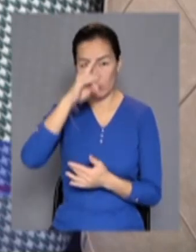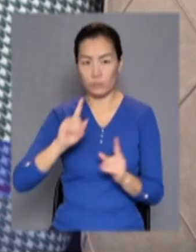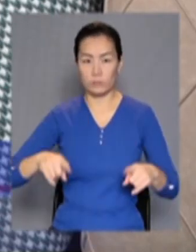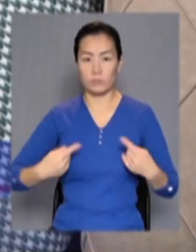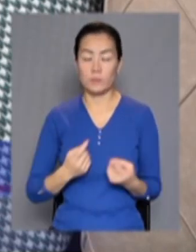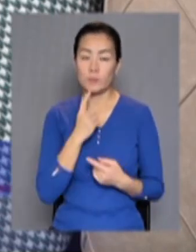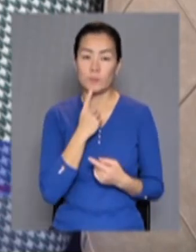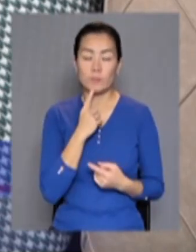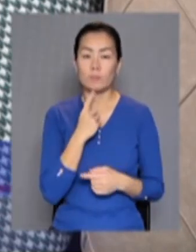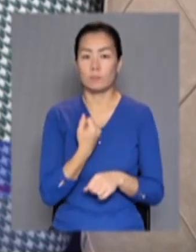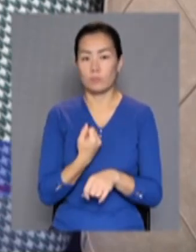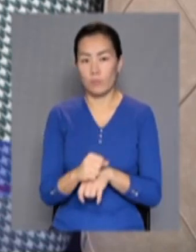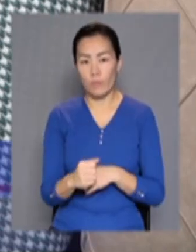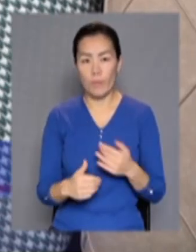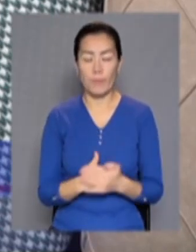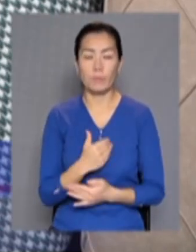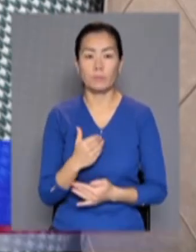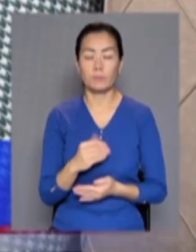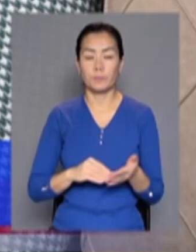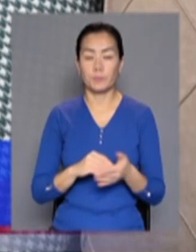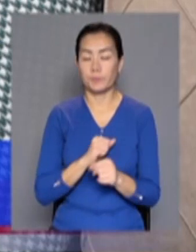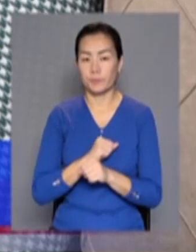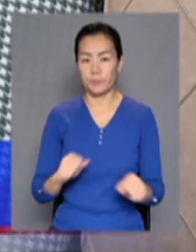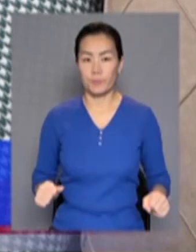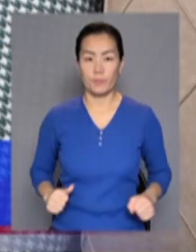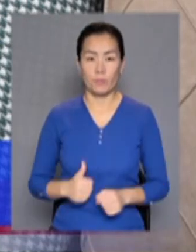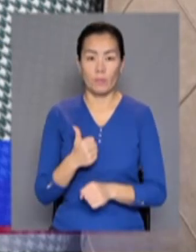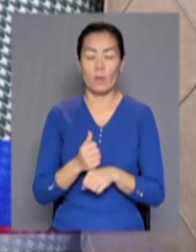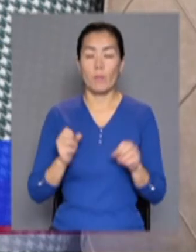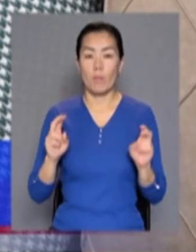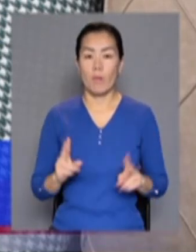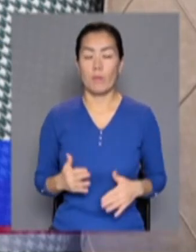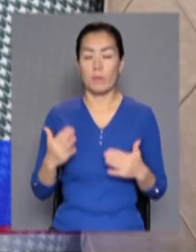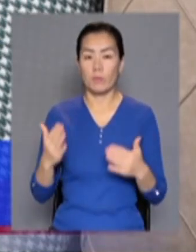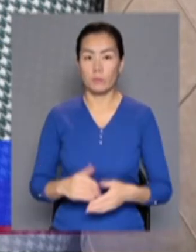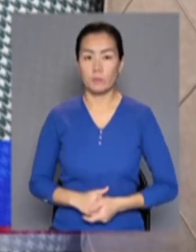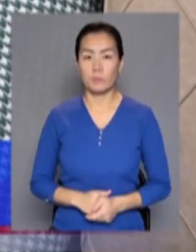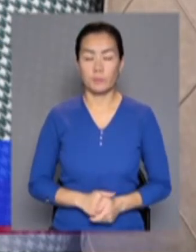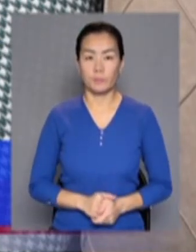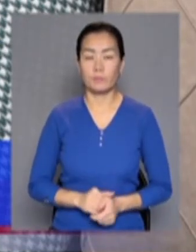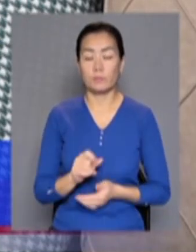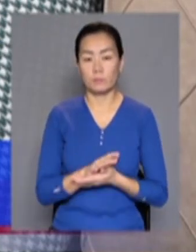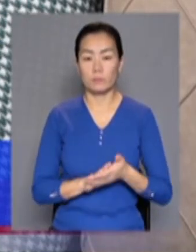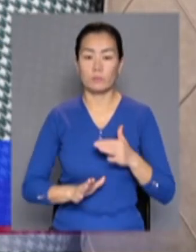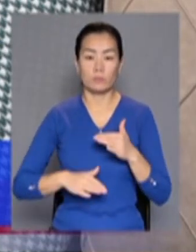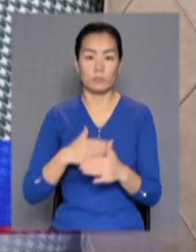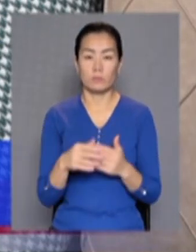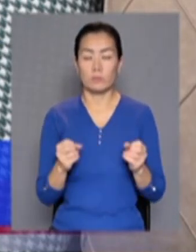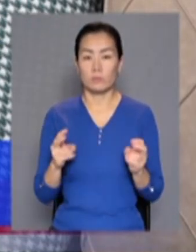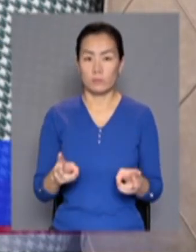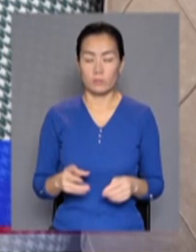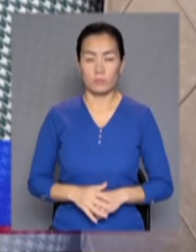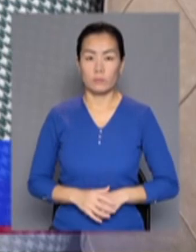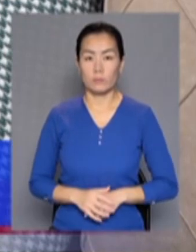бұру, қиыншылықтарды өткендегі қайталамау жөніндегі президенттің ұстанымын ары қарата жалғастыру мақсатында